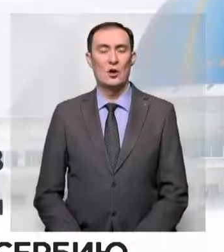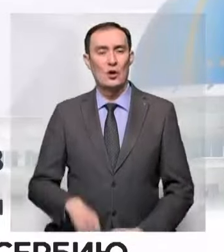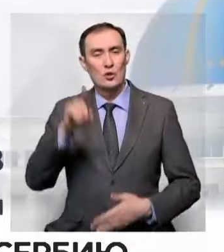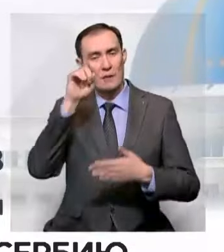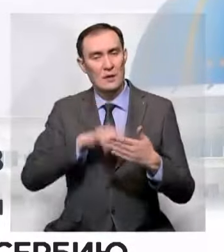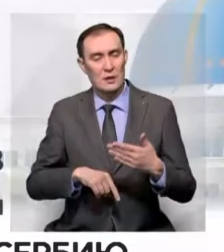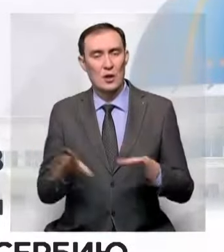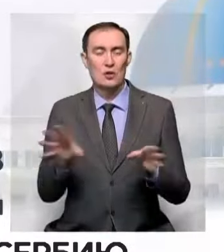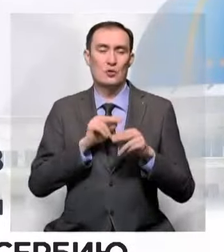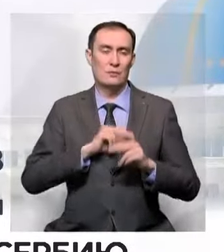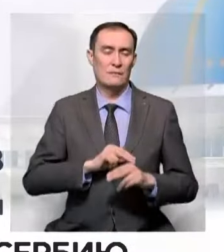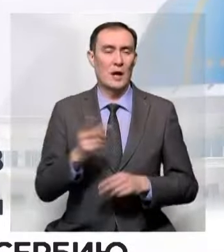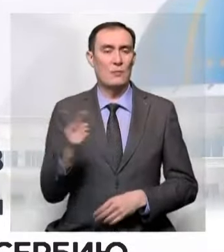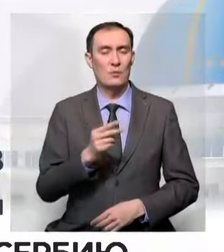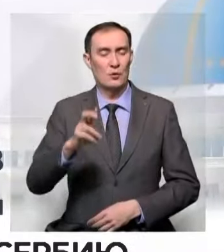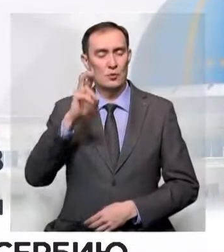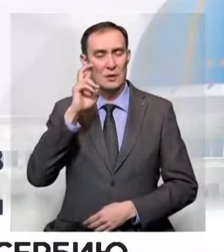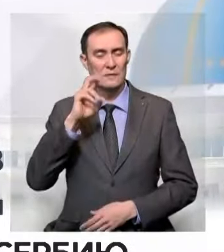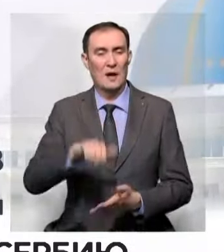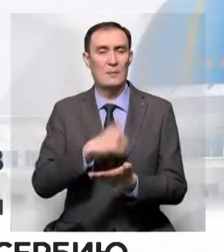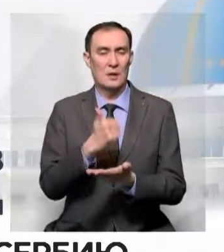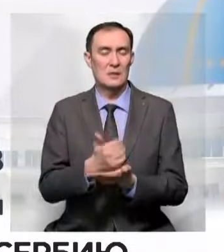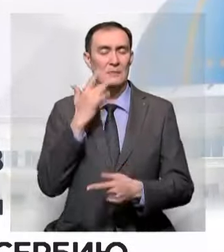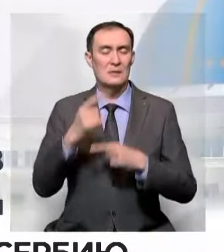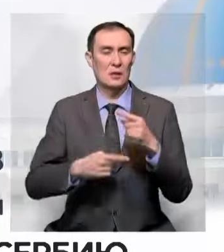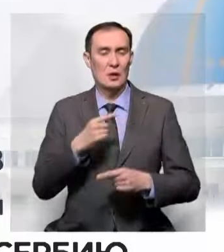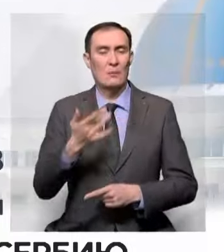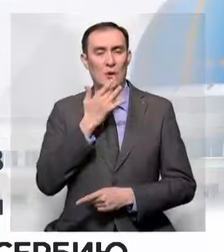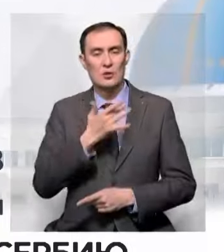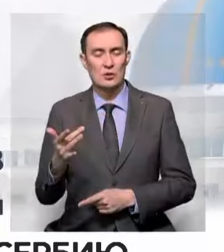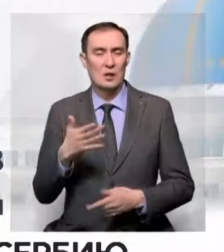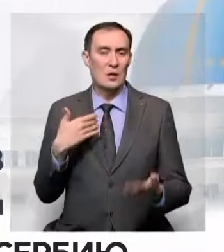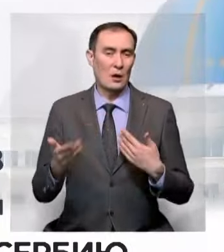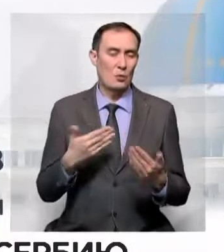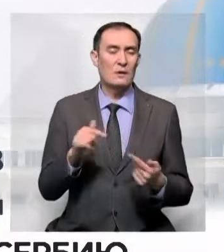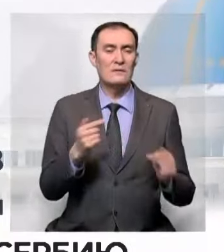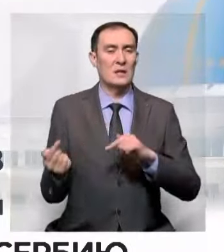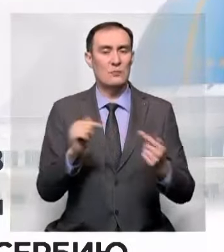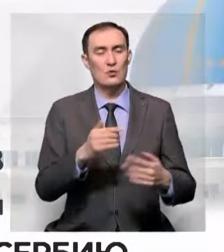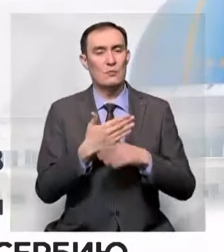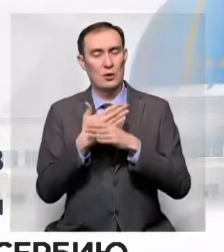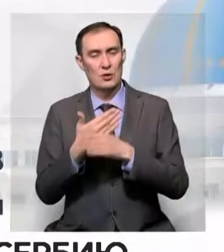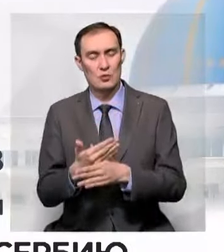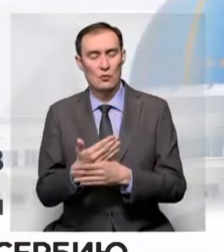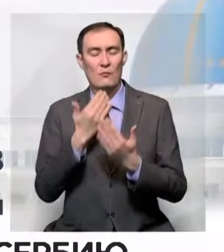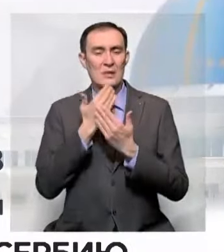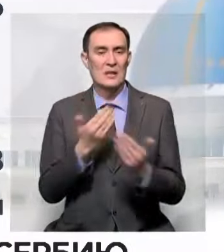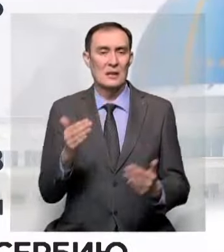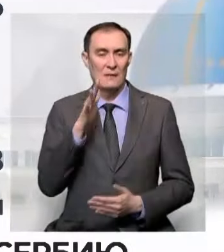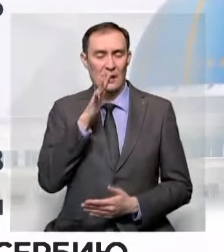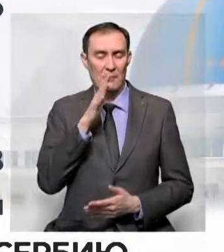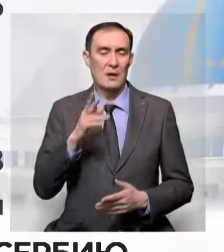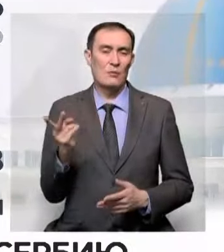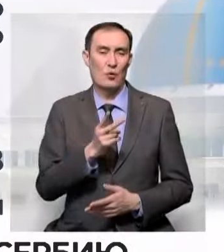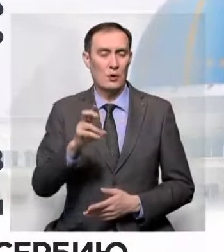Доверительное сотрудничество между двумя странами опирается на постоянный политический диалог и взаимную поддержку. В последние годы Астана